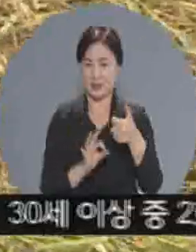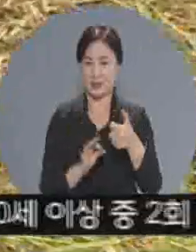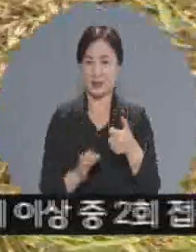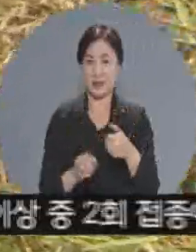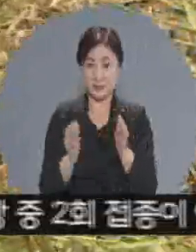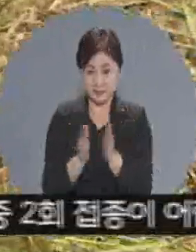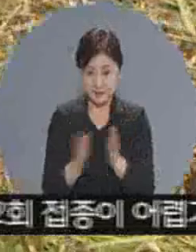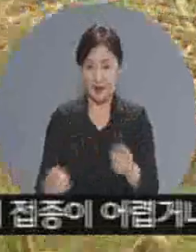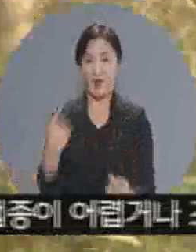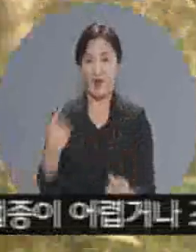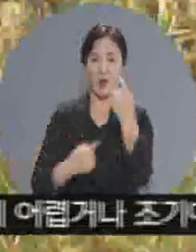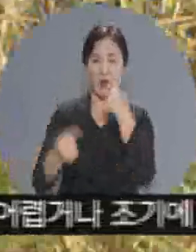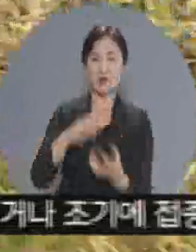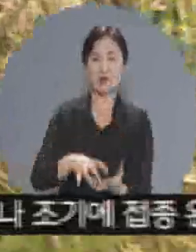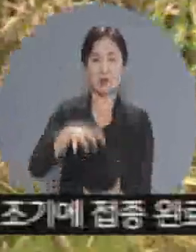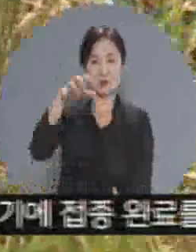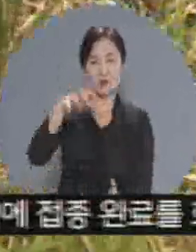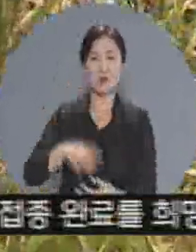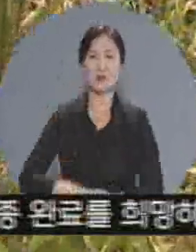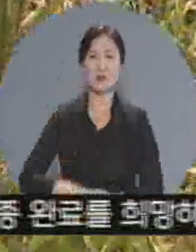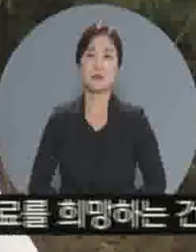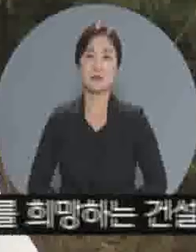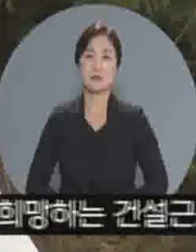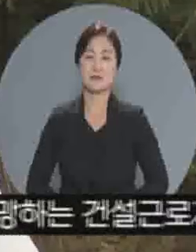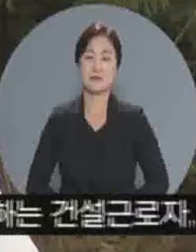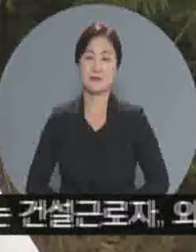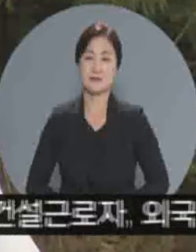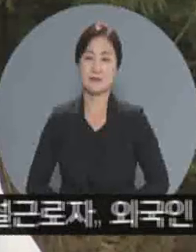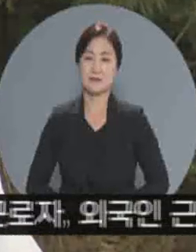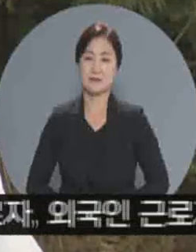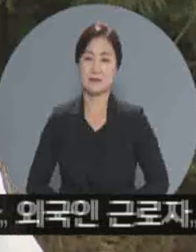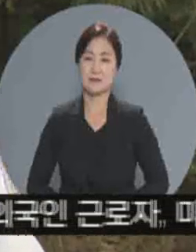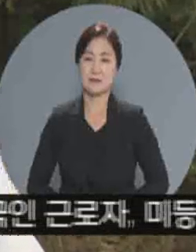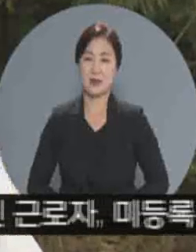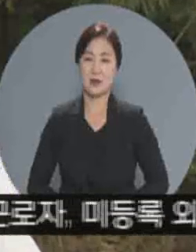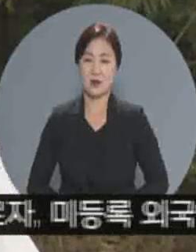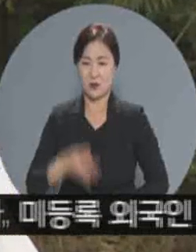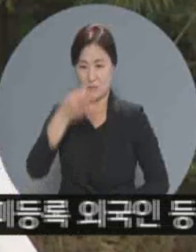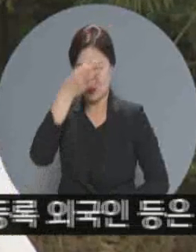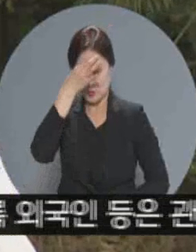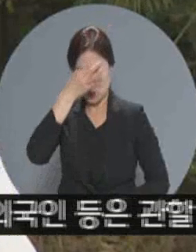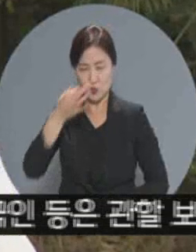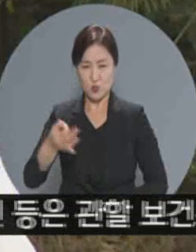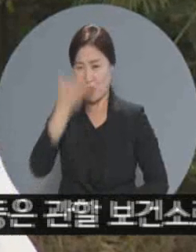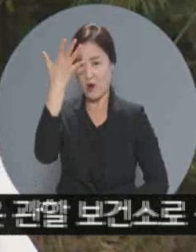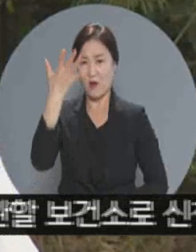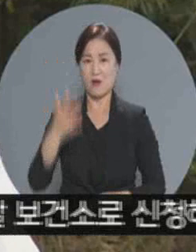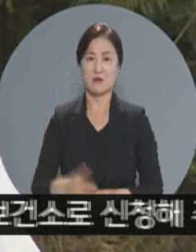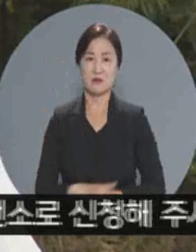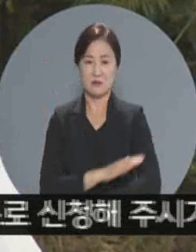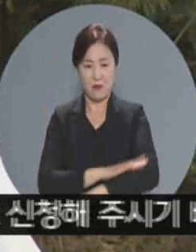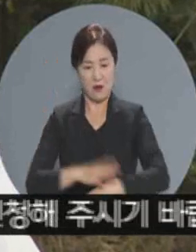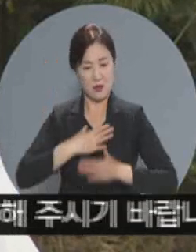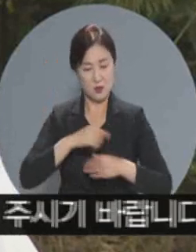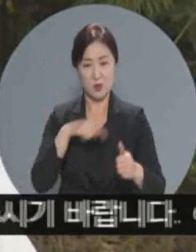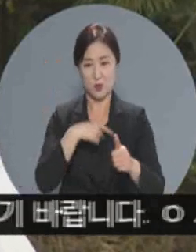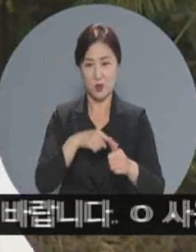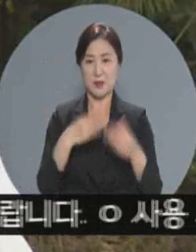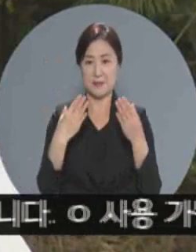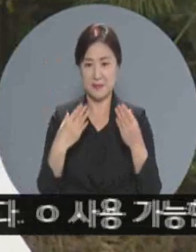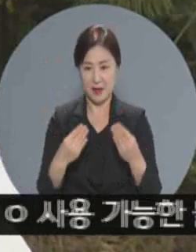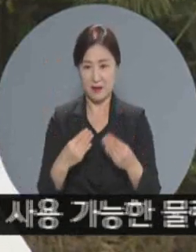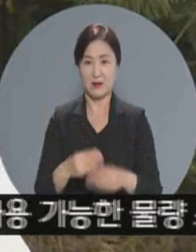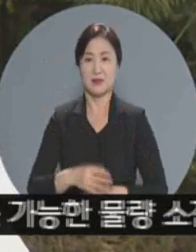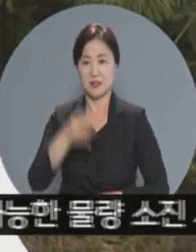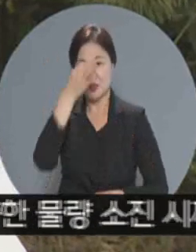격주 권수가 크게 증가 있습니다 2분들이 숙련된 기술자 드립니다 그리고 안전 교육을 철저히